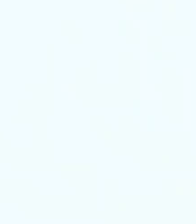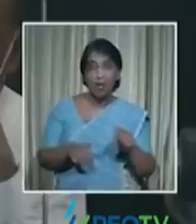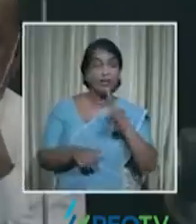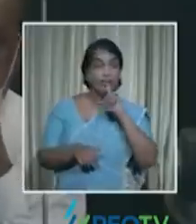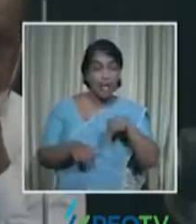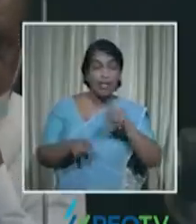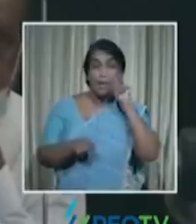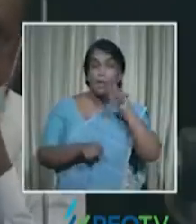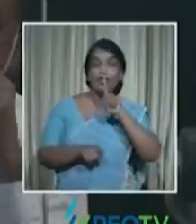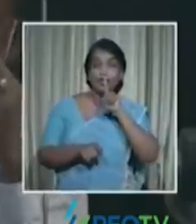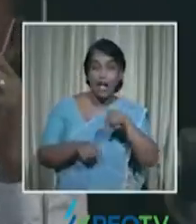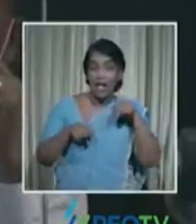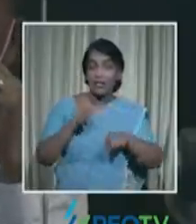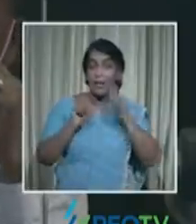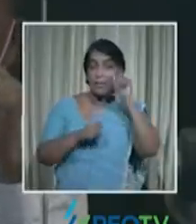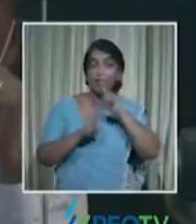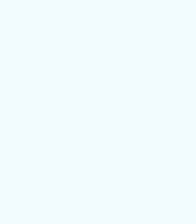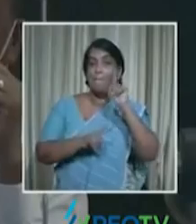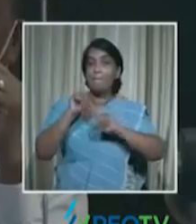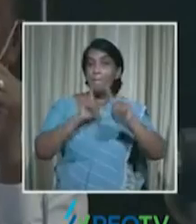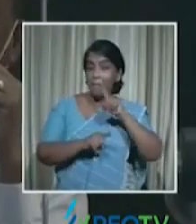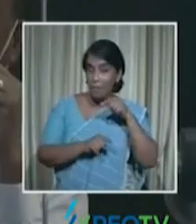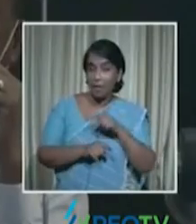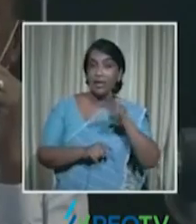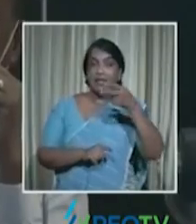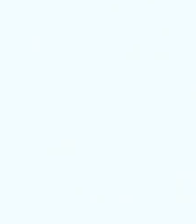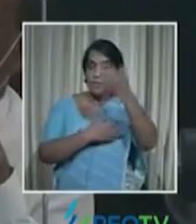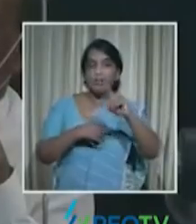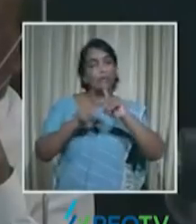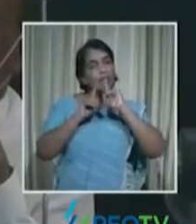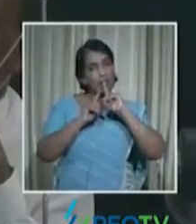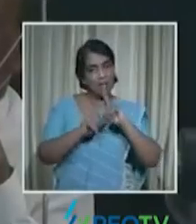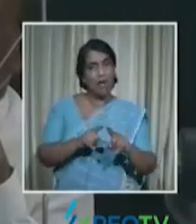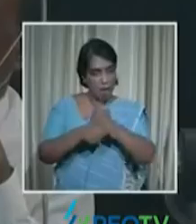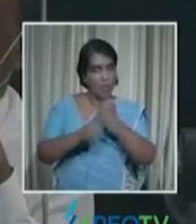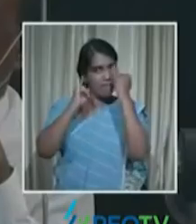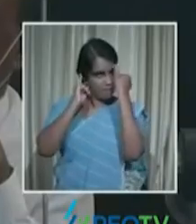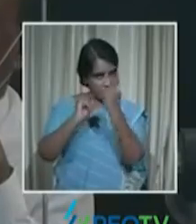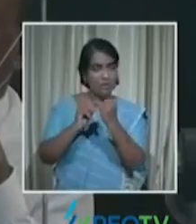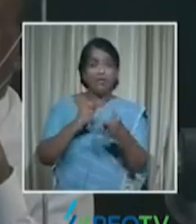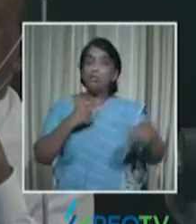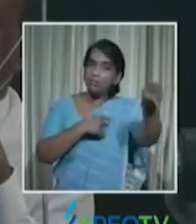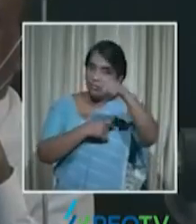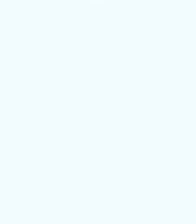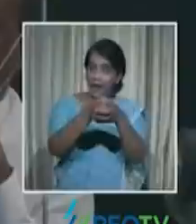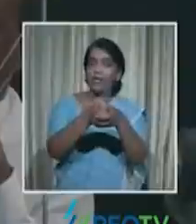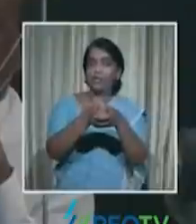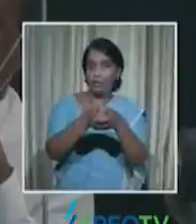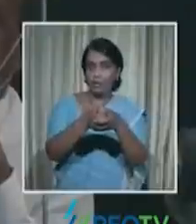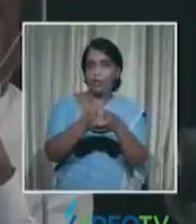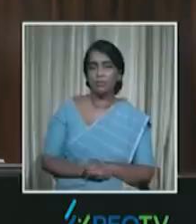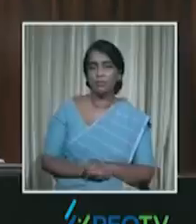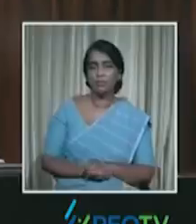කතාව. අද මිනිස්සු කියන්නේ පාර්ලිමේන්තුවේ 125 මෙපා කියලා. හරි ආණ්ඩුව වැරදිනම් තමුන්නාස්සලා එකට ඉන්න ඉස්සලා. මෙතන